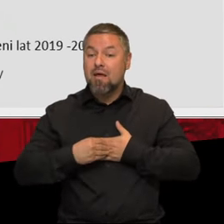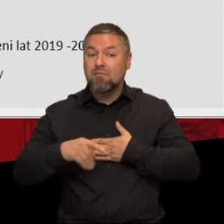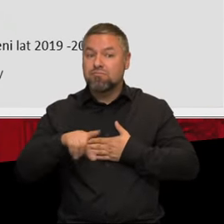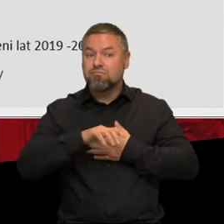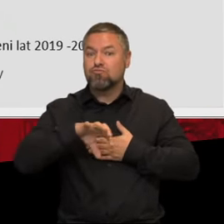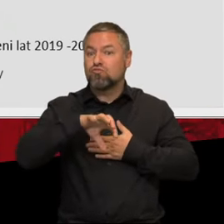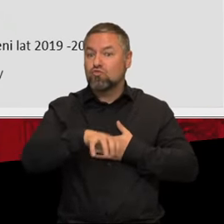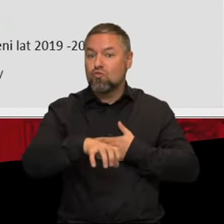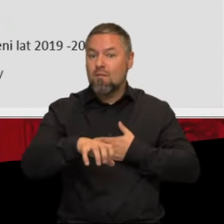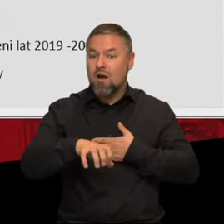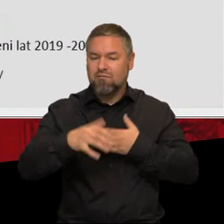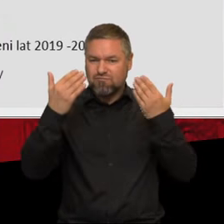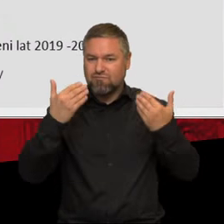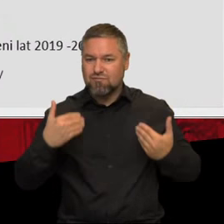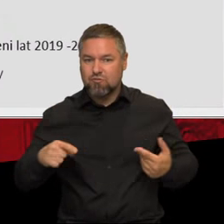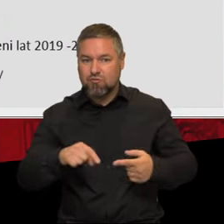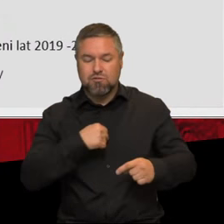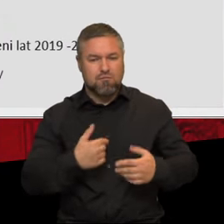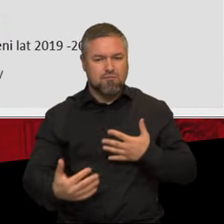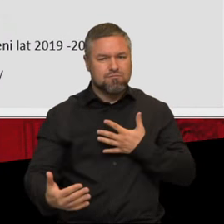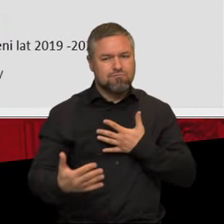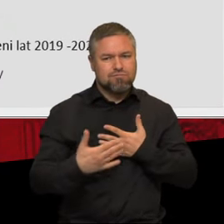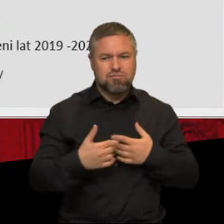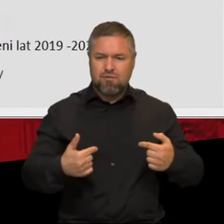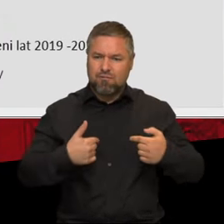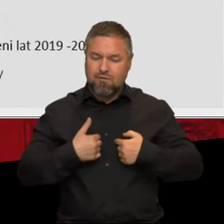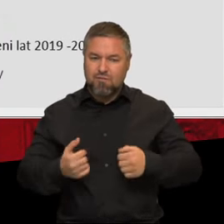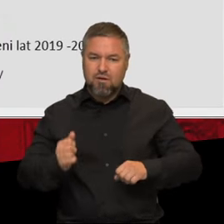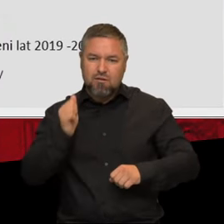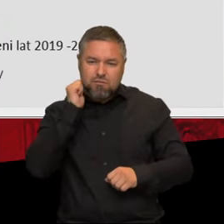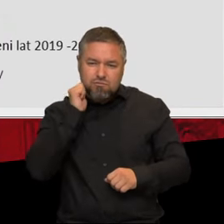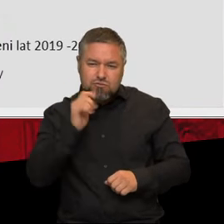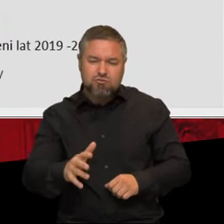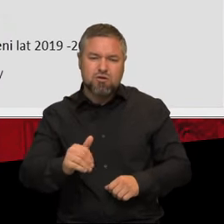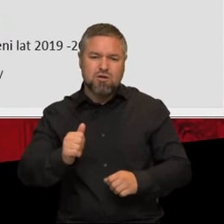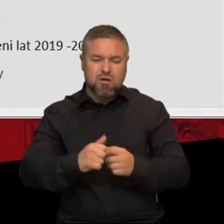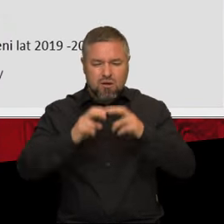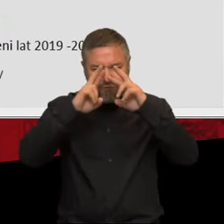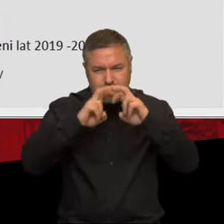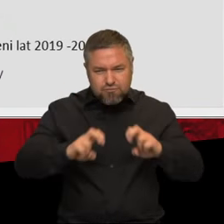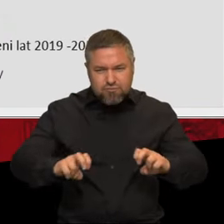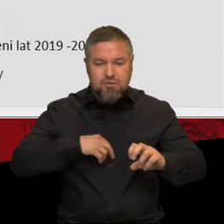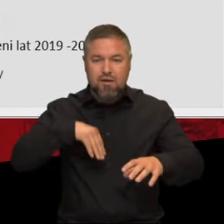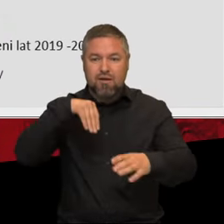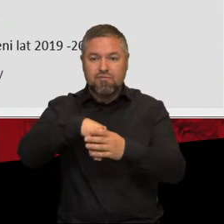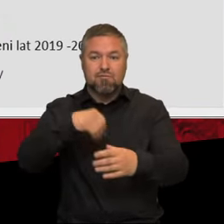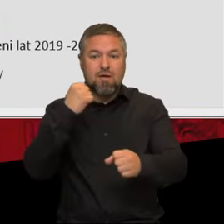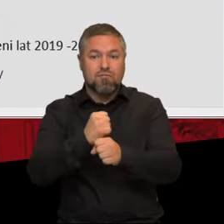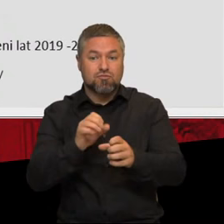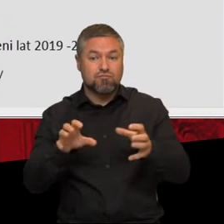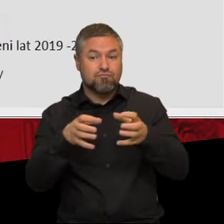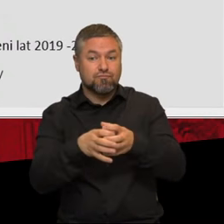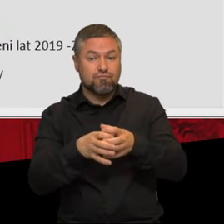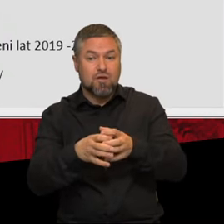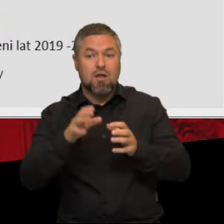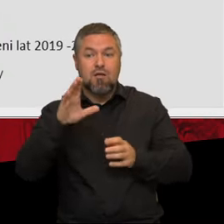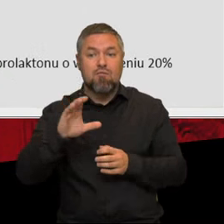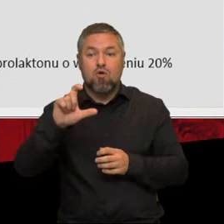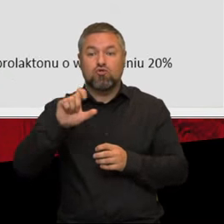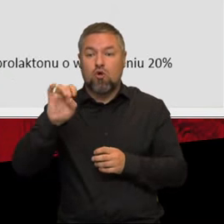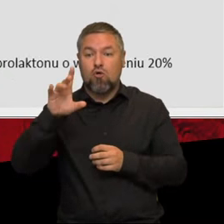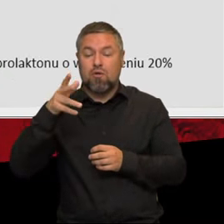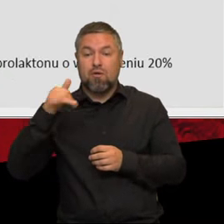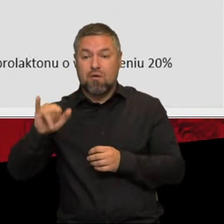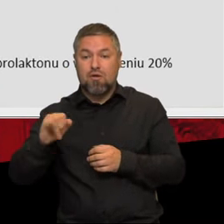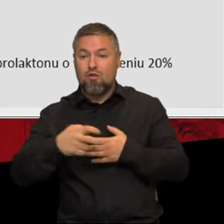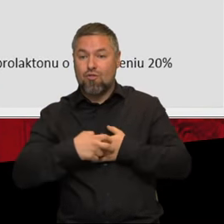to tak naprawdę najbliższe i każdego dnia zgłębiam tą wiedzę, pracując w zespole pani dr Doroty Bociągi.